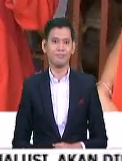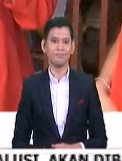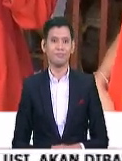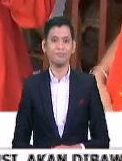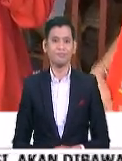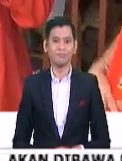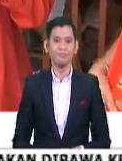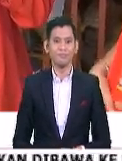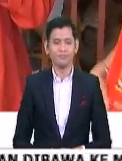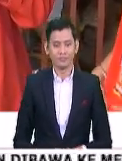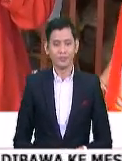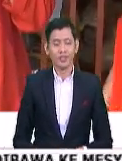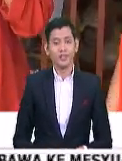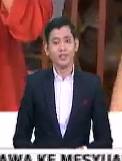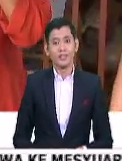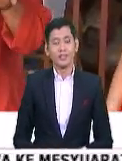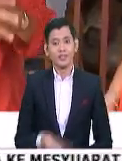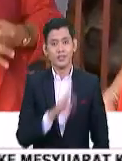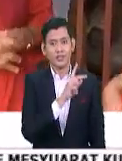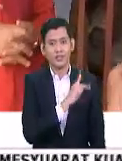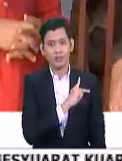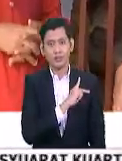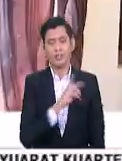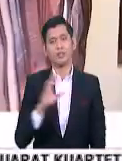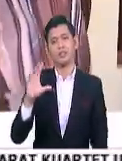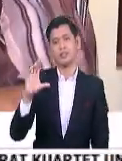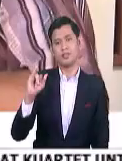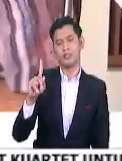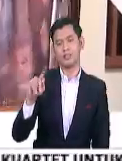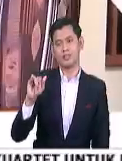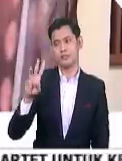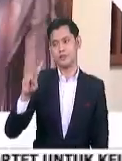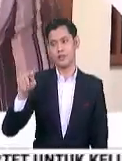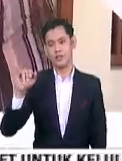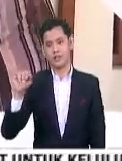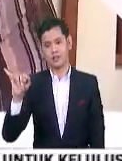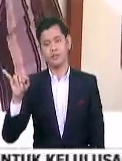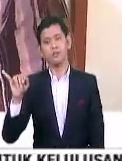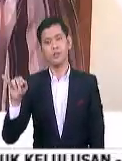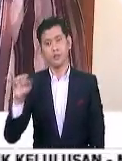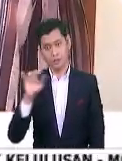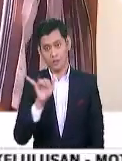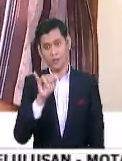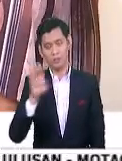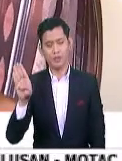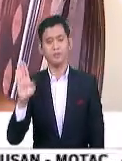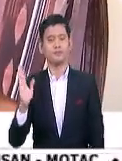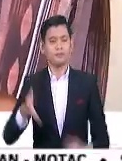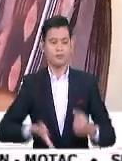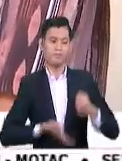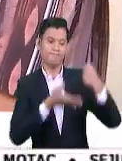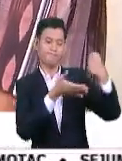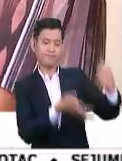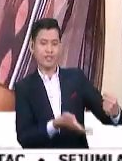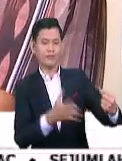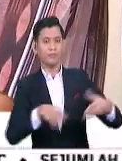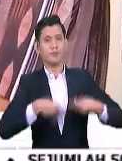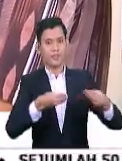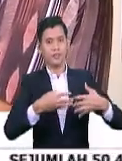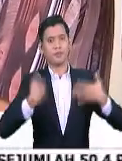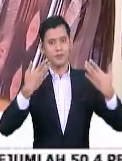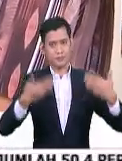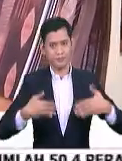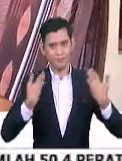Hai Adon mata air yang juga esco Negeri Siti Badriah ya sumbangan yang diulur dapat memberi kegembiraan kepada